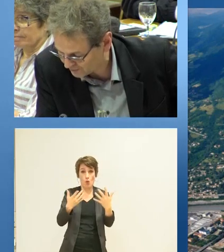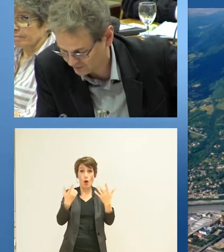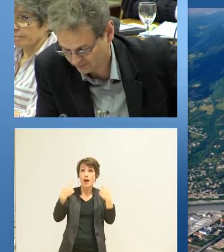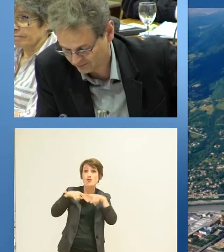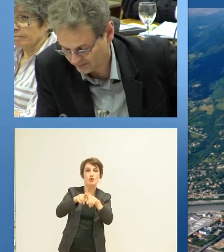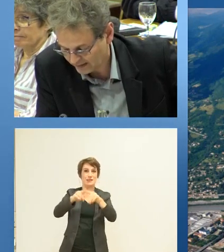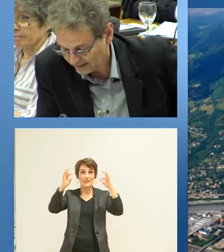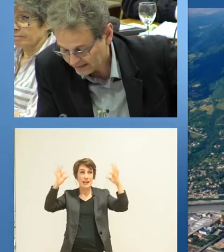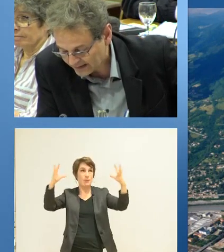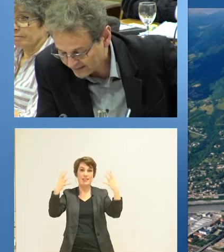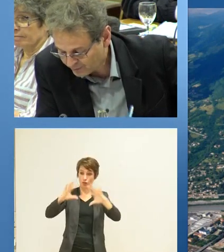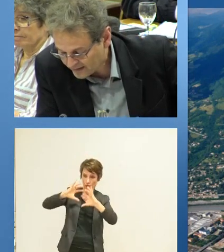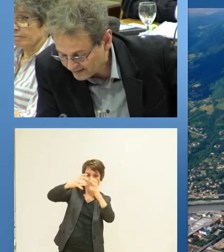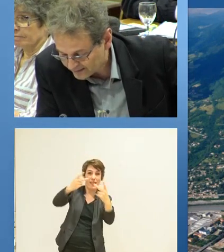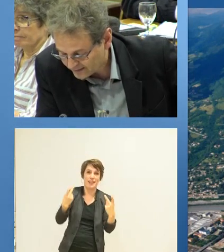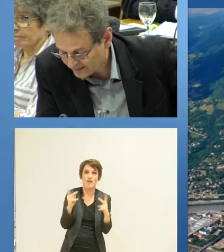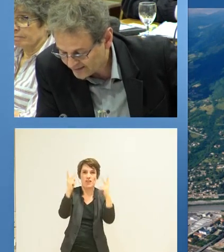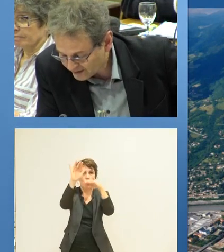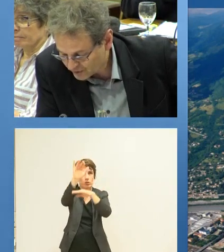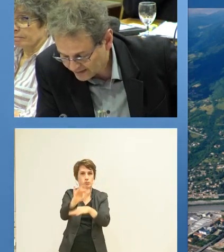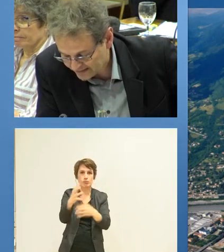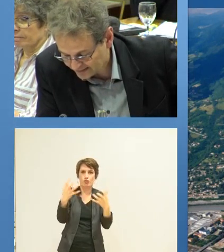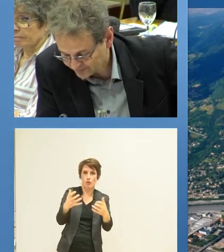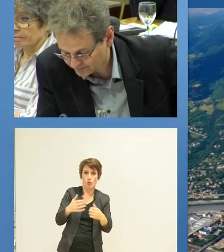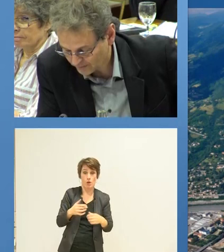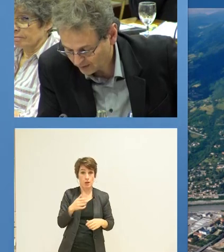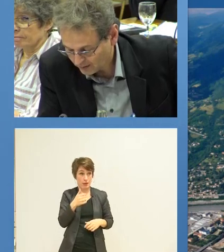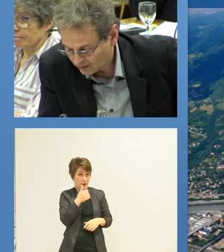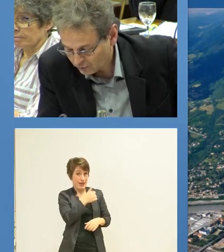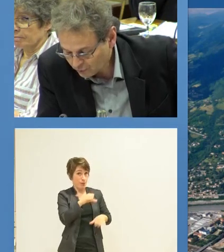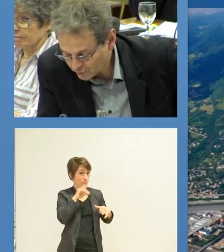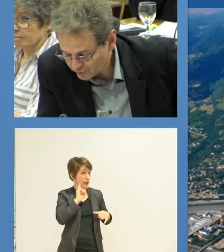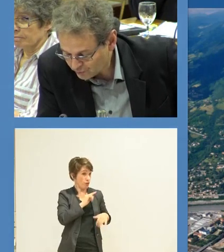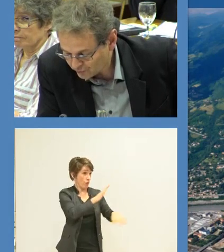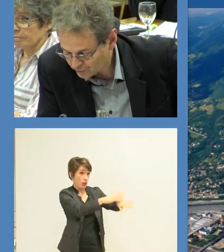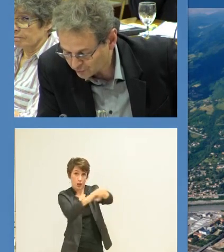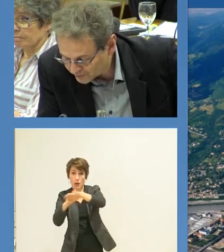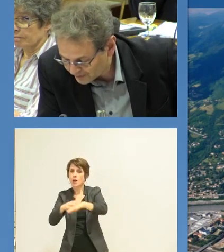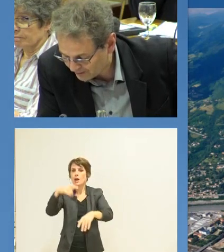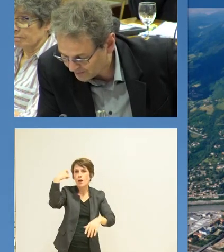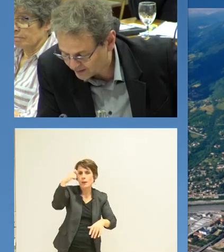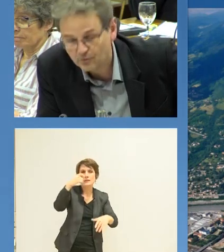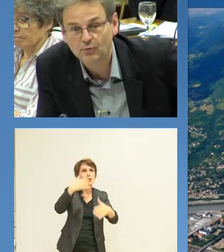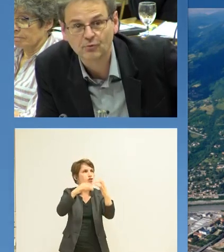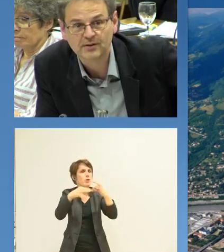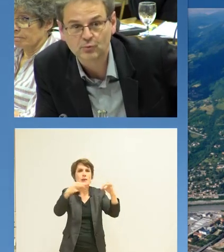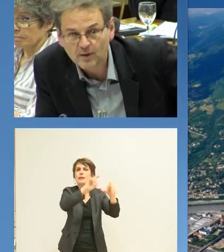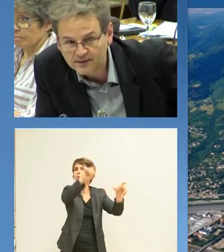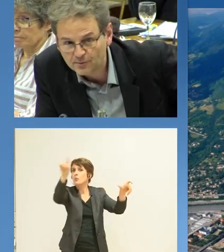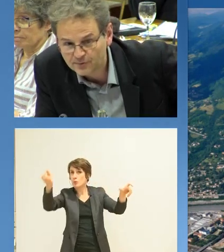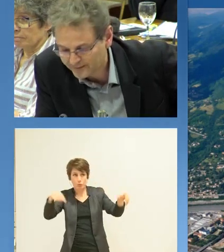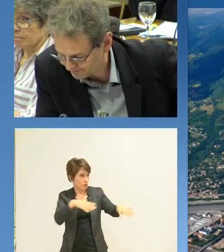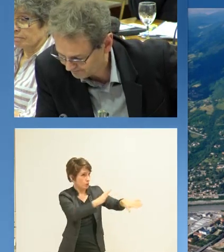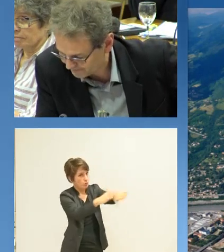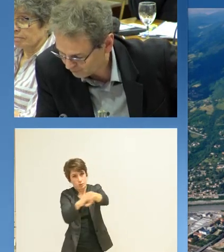vivante et l interpeller les dirigeants des états tant que vous ne vous concentrer pas sur ce qui doit